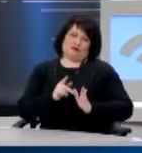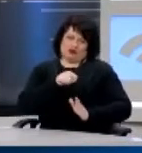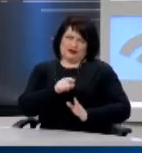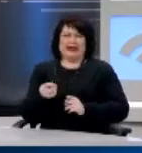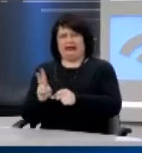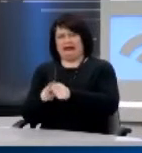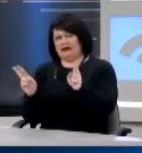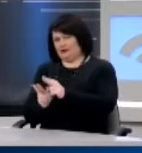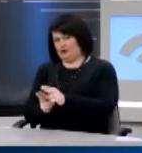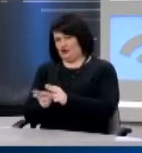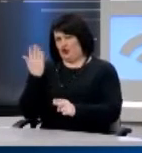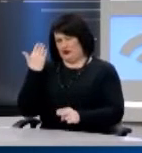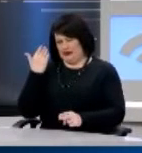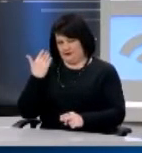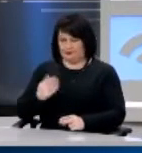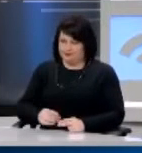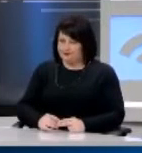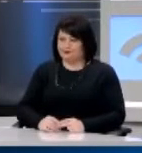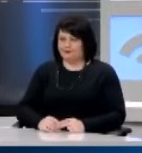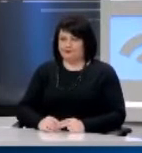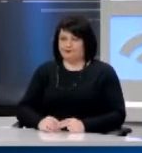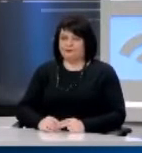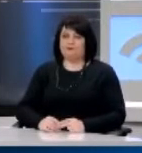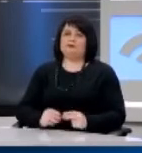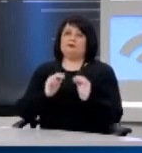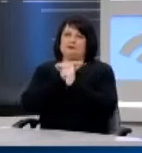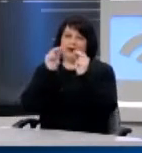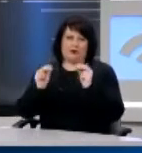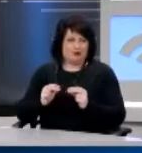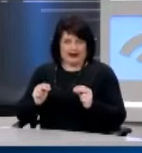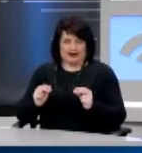Επομένως, αυτοί που καλλιεργούν